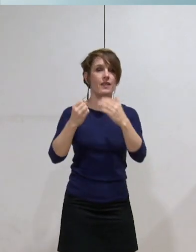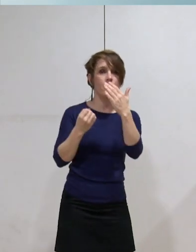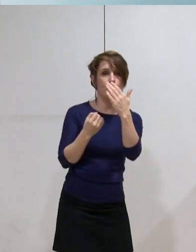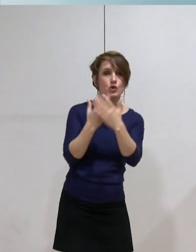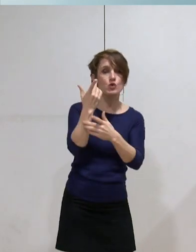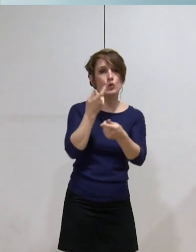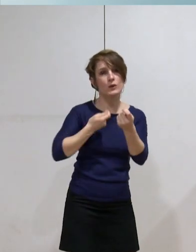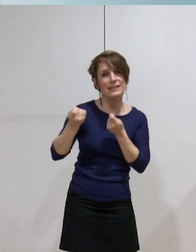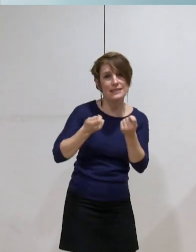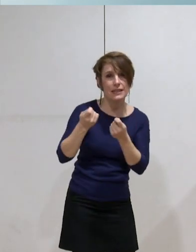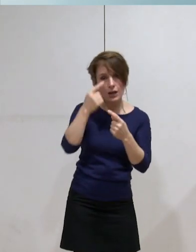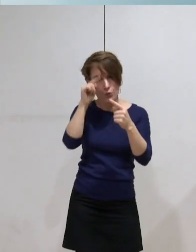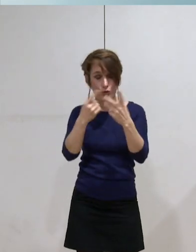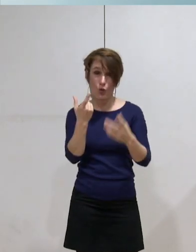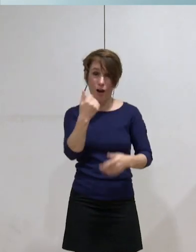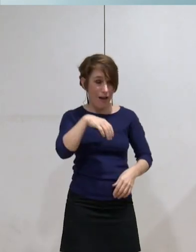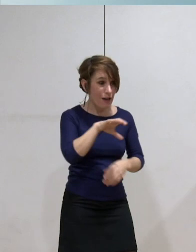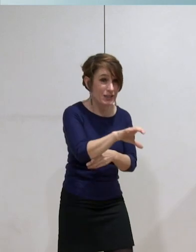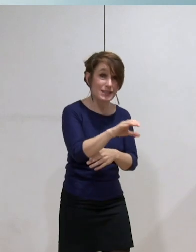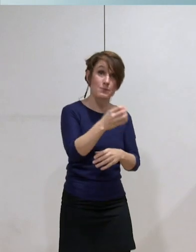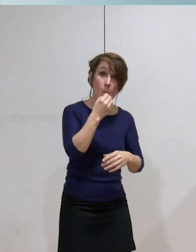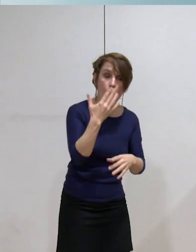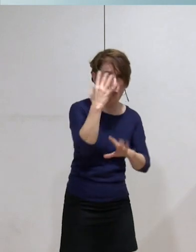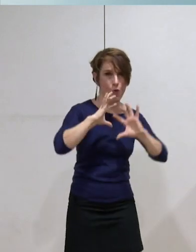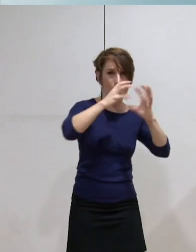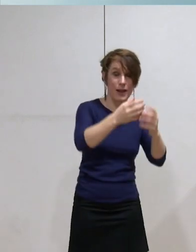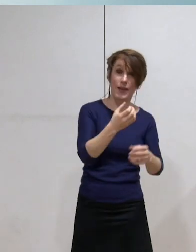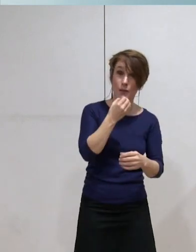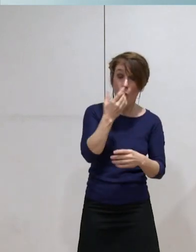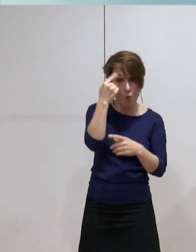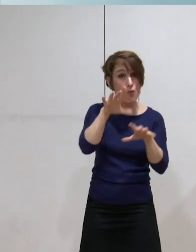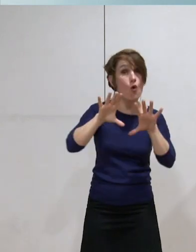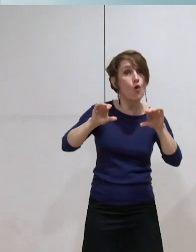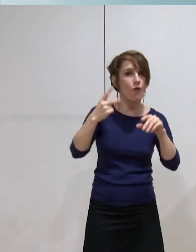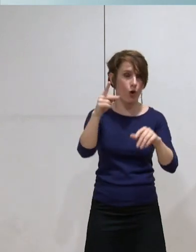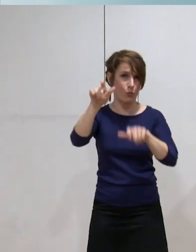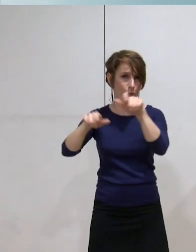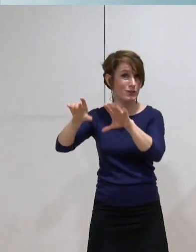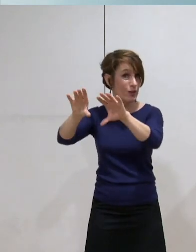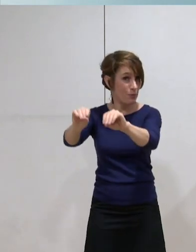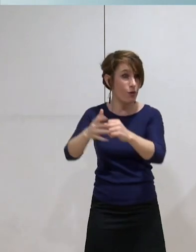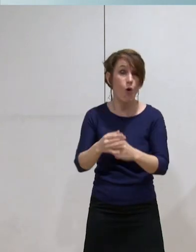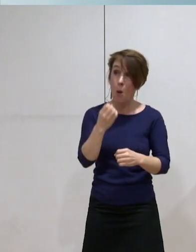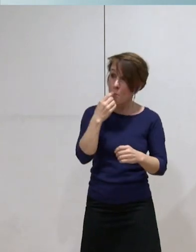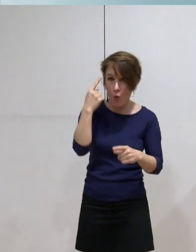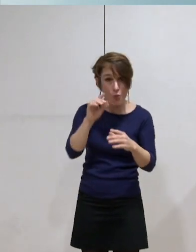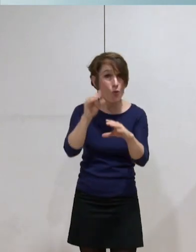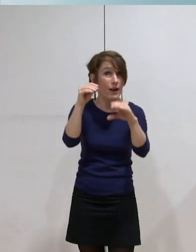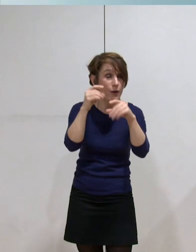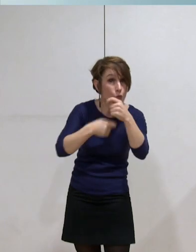sont bons pour la planète qui sont bons pour le porte-monnaie qui sont bons pour le confort des habitants qui sont bons pour l'économie qui sont bons pour